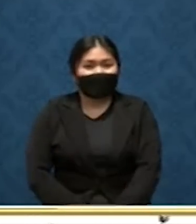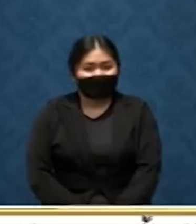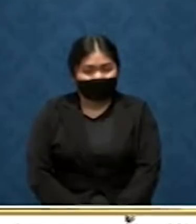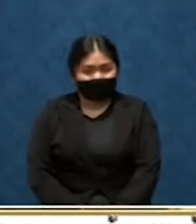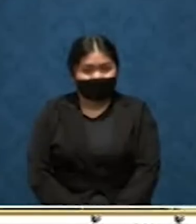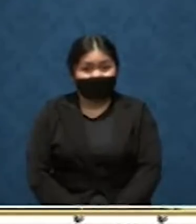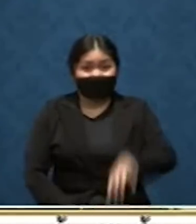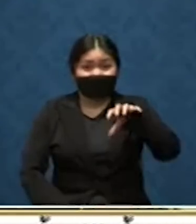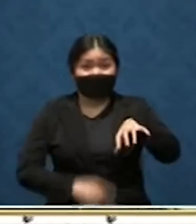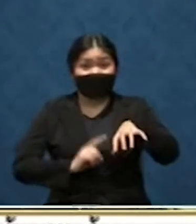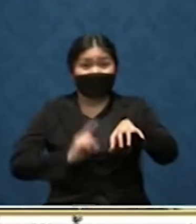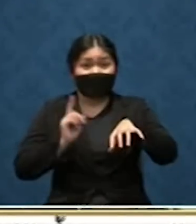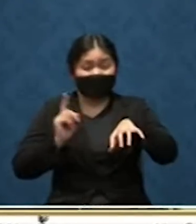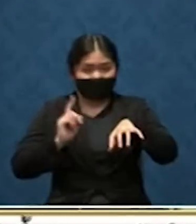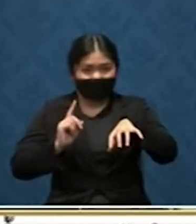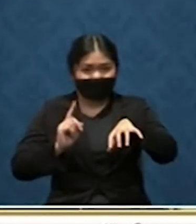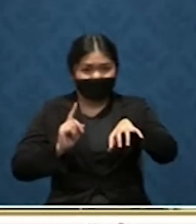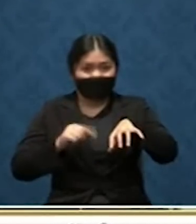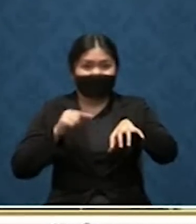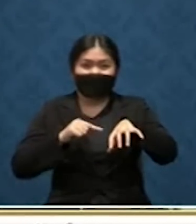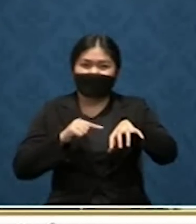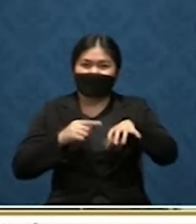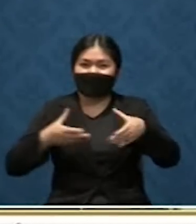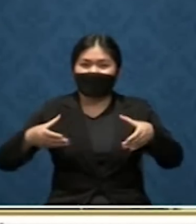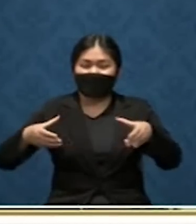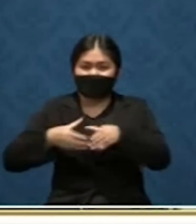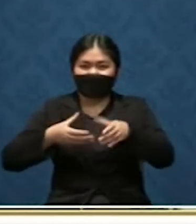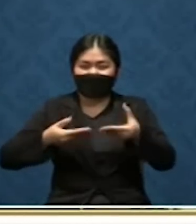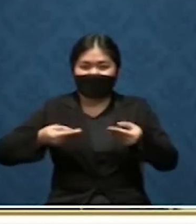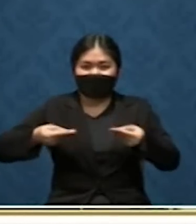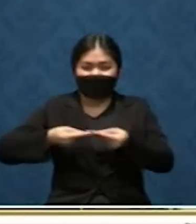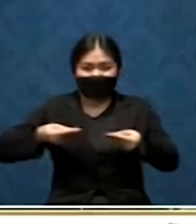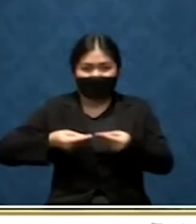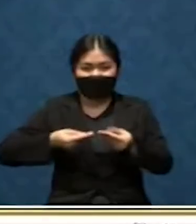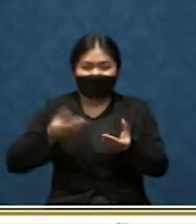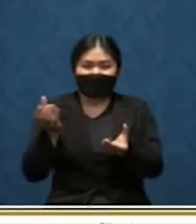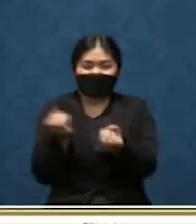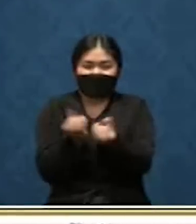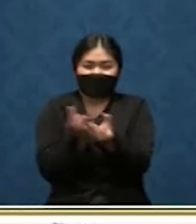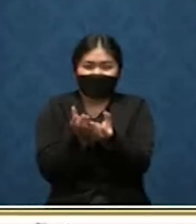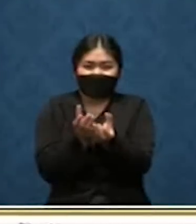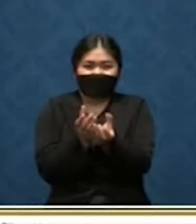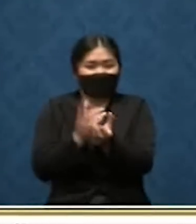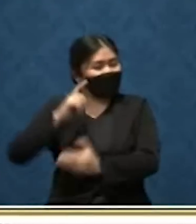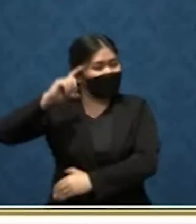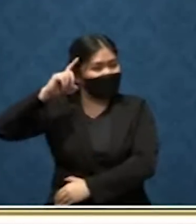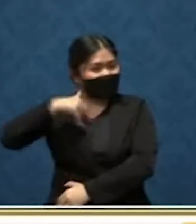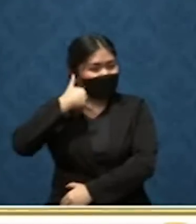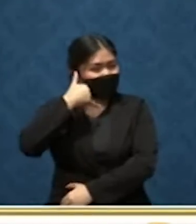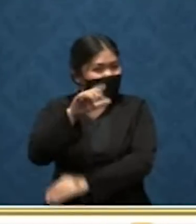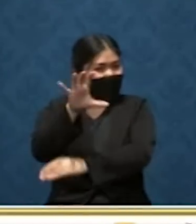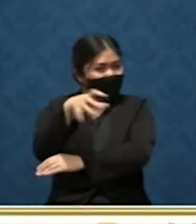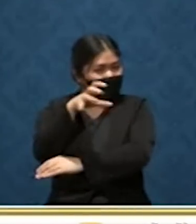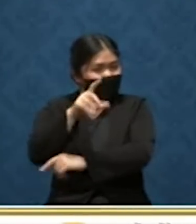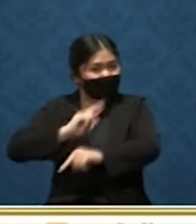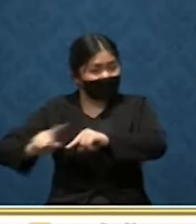สันที่แนี้นะครับเป็นแ่งรวมแ้งกปนันรวมแ้ง Ukraine Centerที่ผมเพองบอกไปว